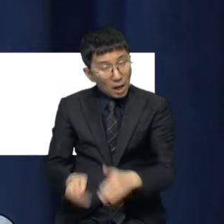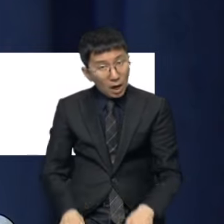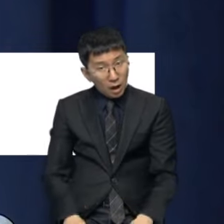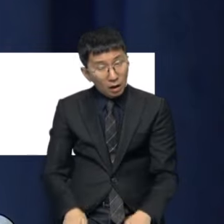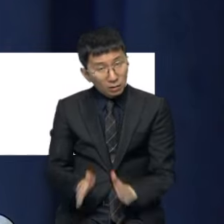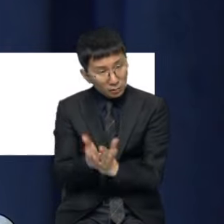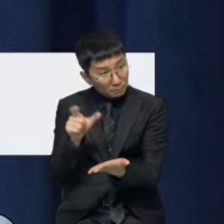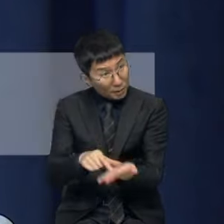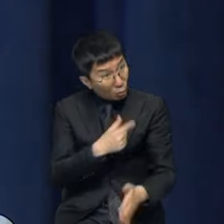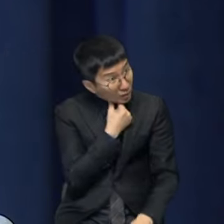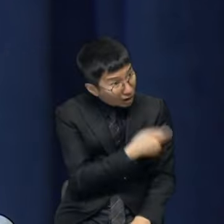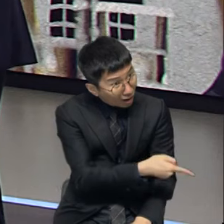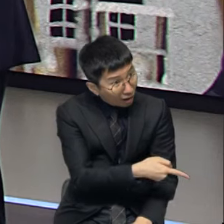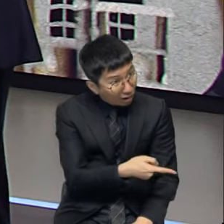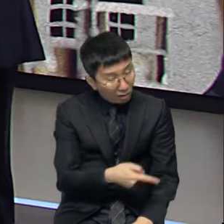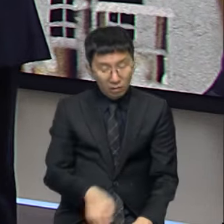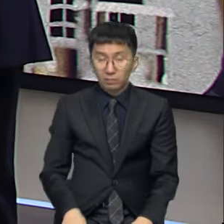묻고 싶습니다.